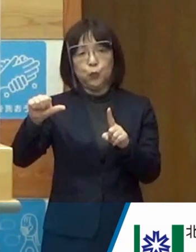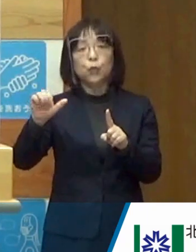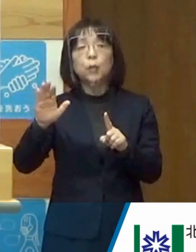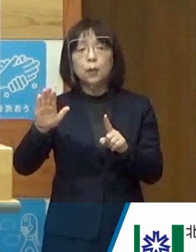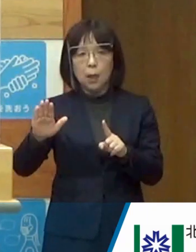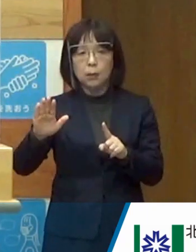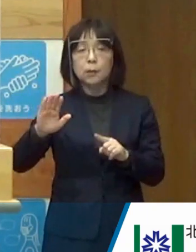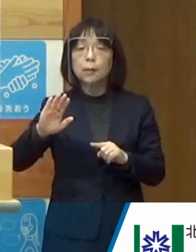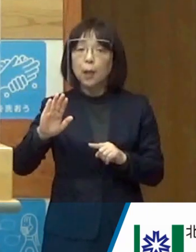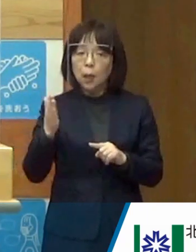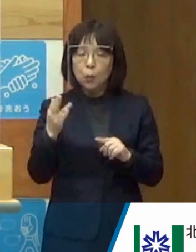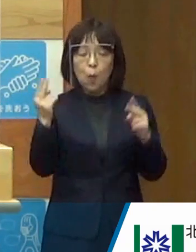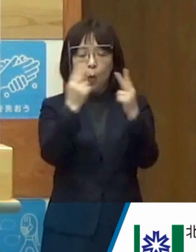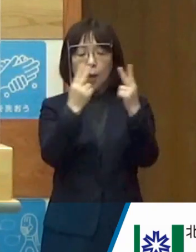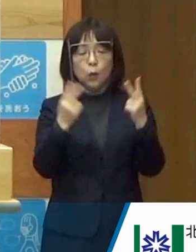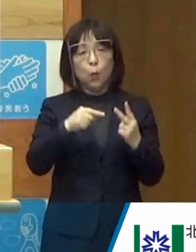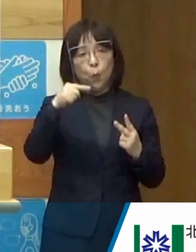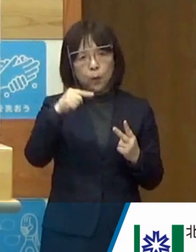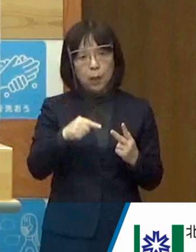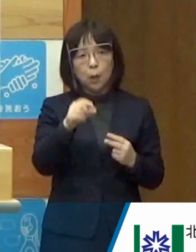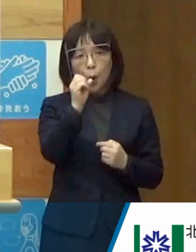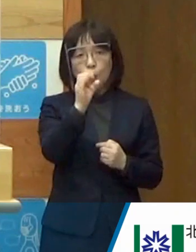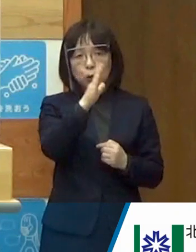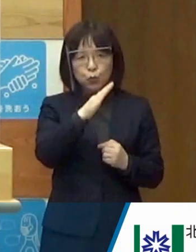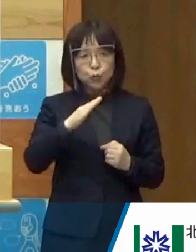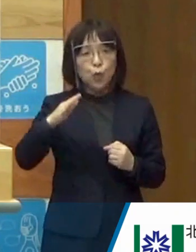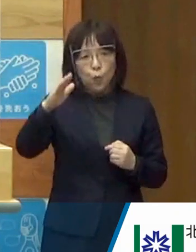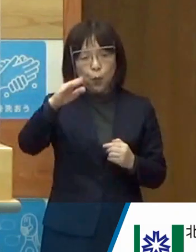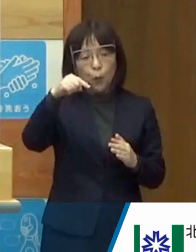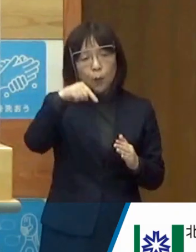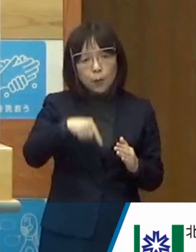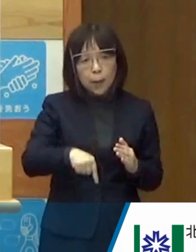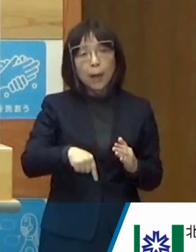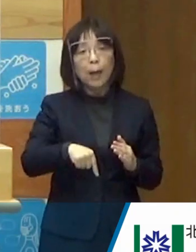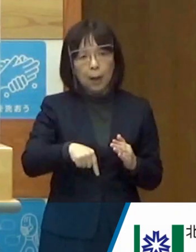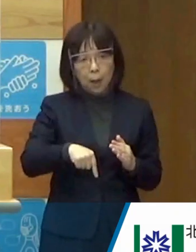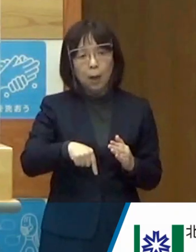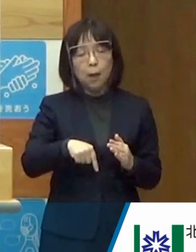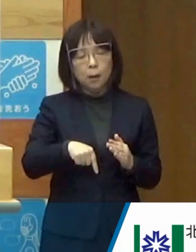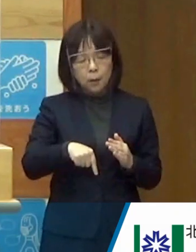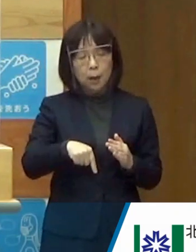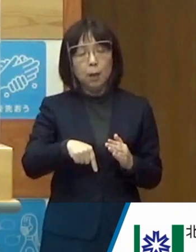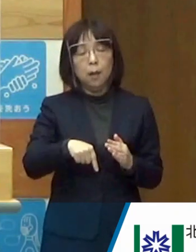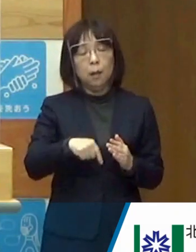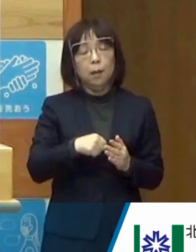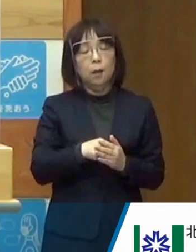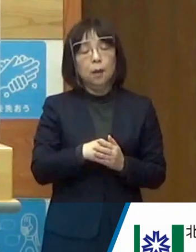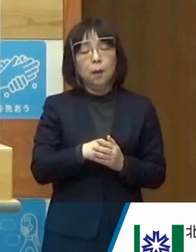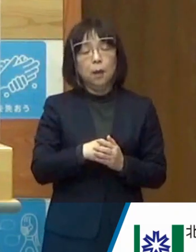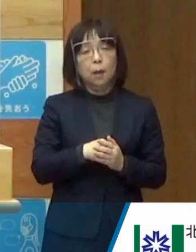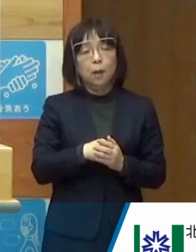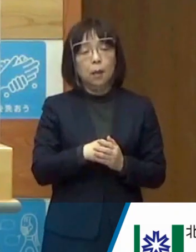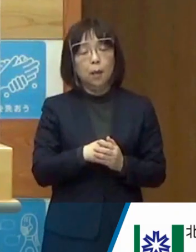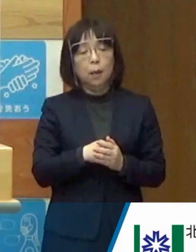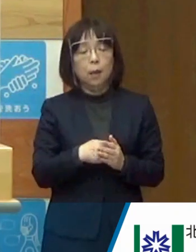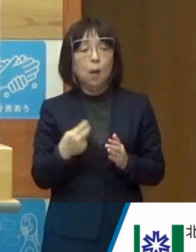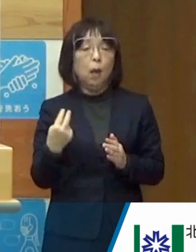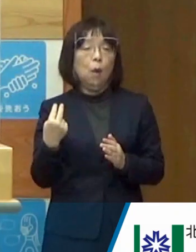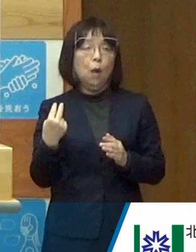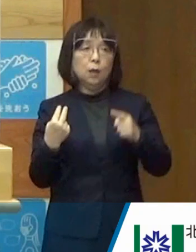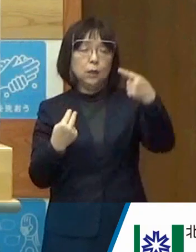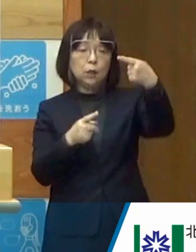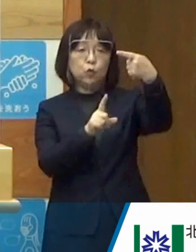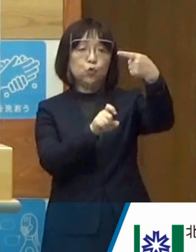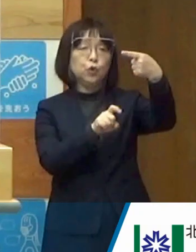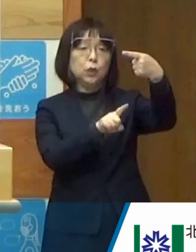が、道内においてもオミクロン株の悪系統、まあ、この確認が増えてきています。一昨日11